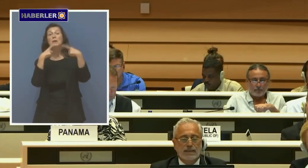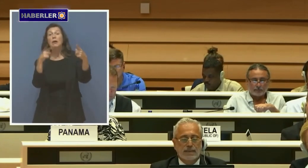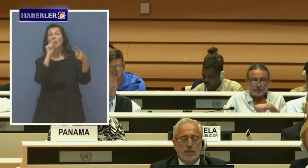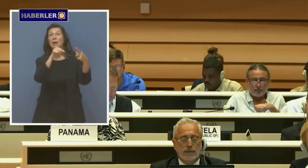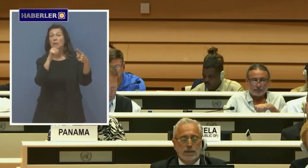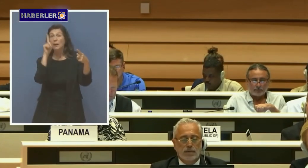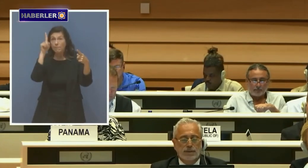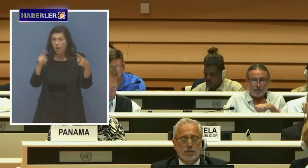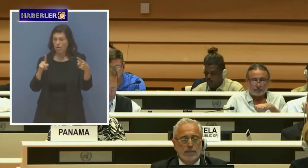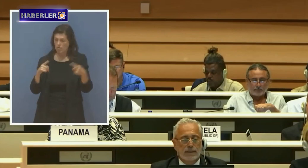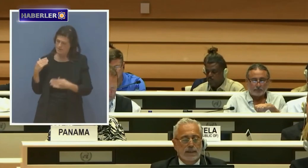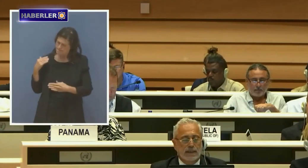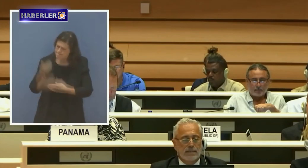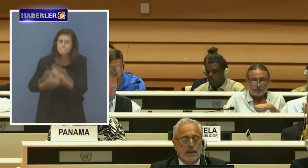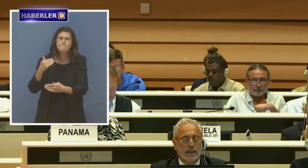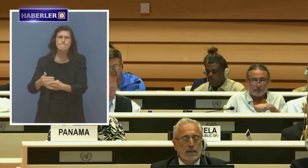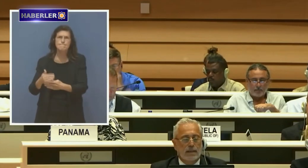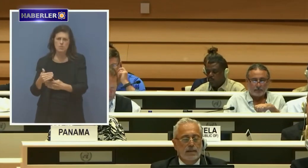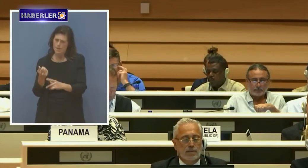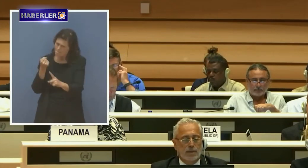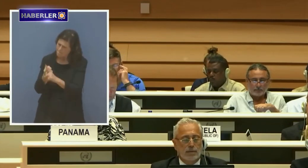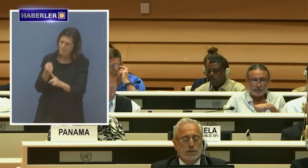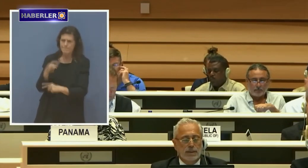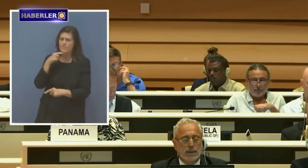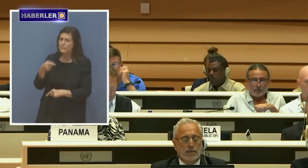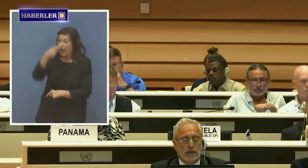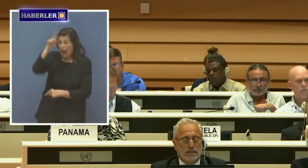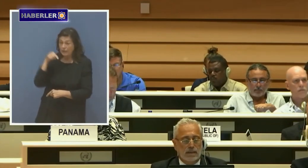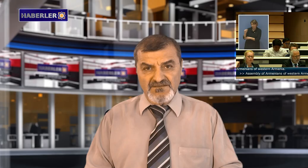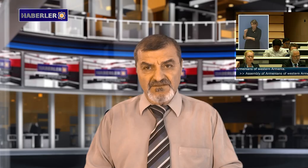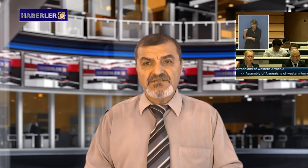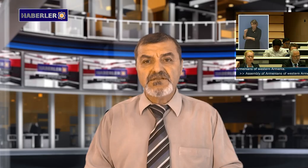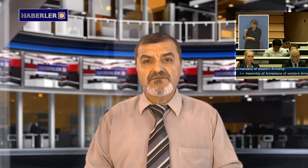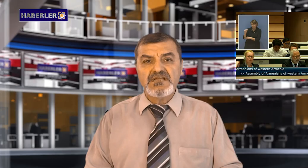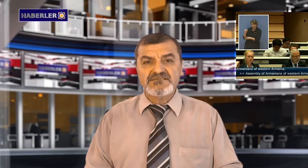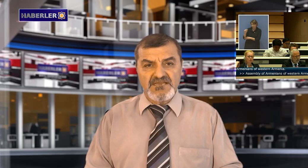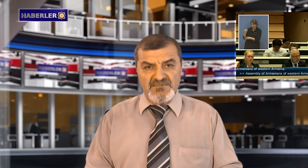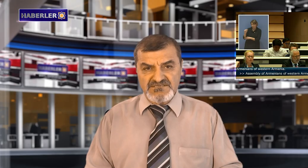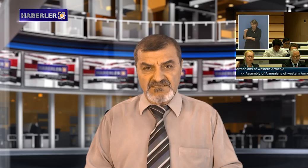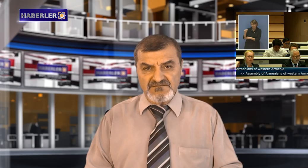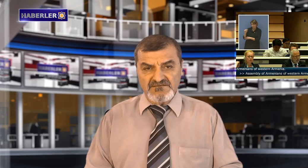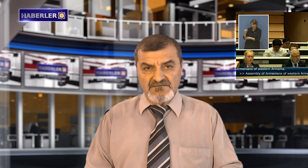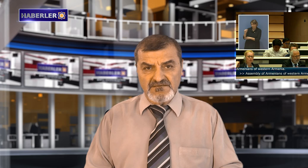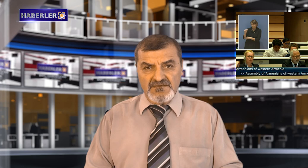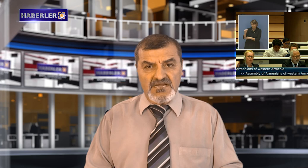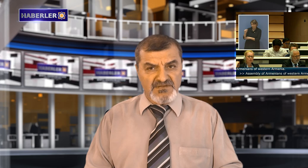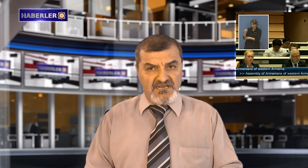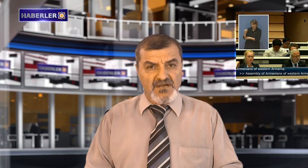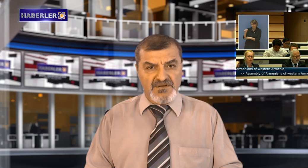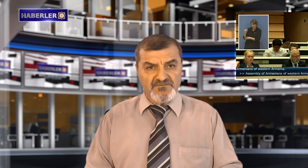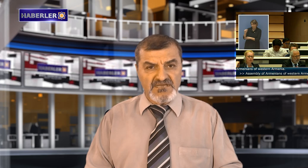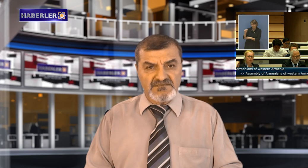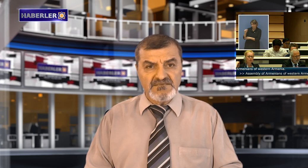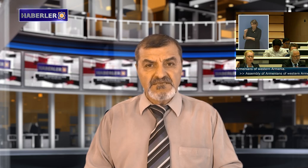bildirgesini somut bir uluslararası yasal belgeye dönüştürmenin zamanı geldi. Teşekkürler Sayın Başkan.